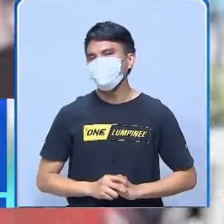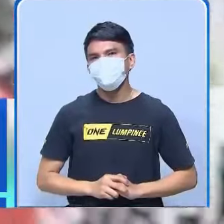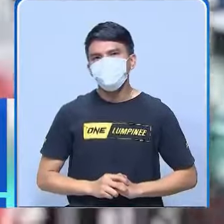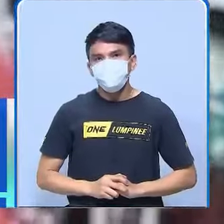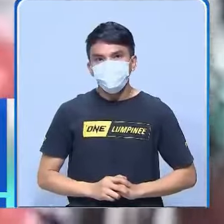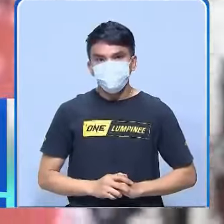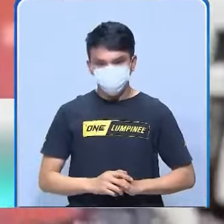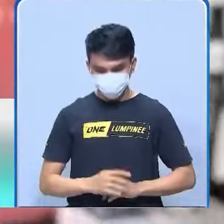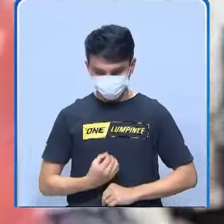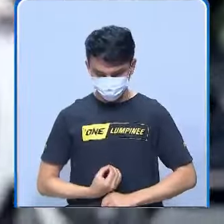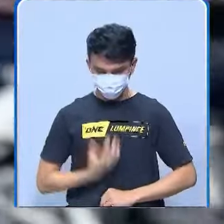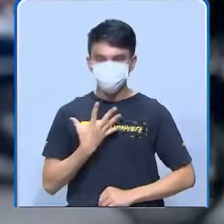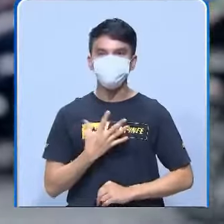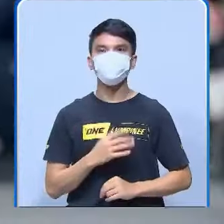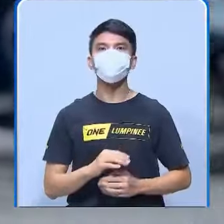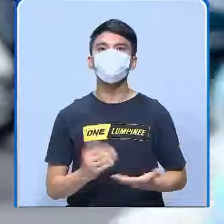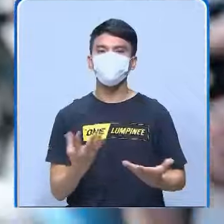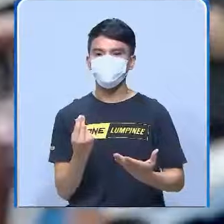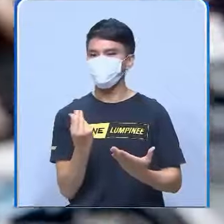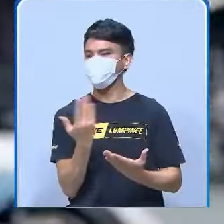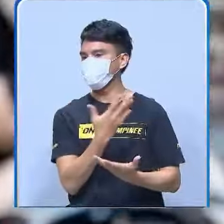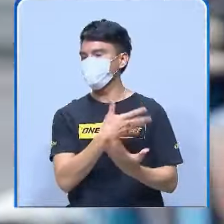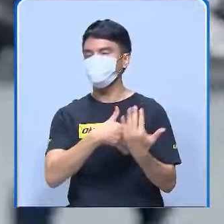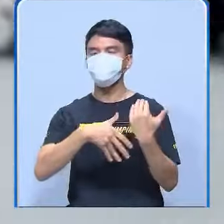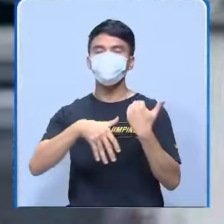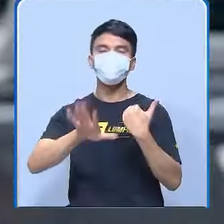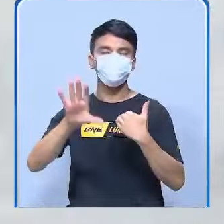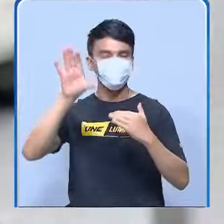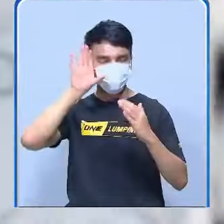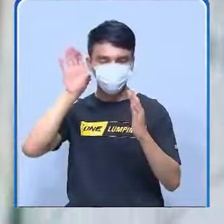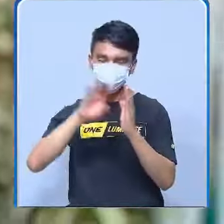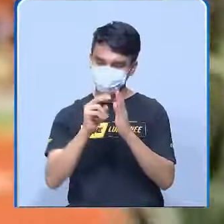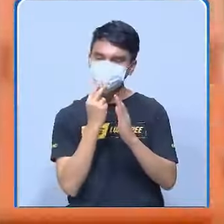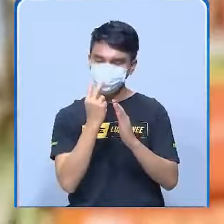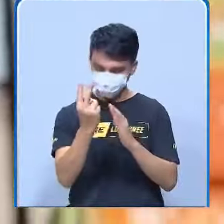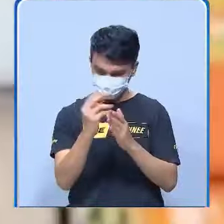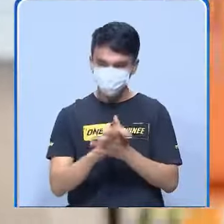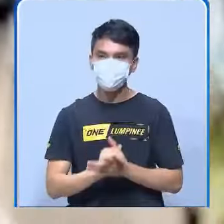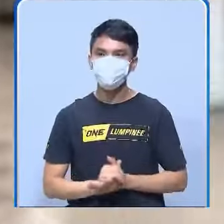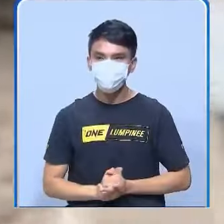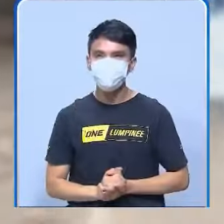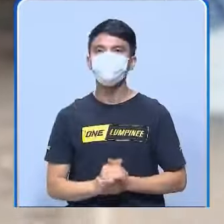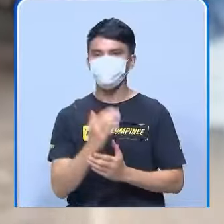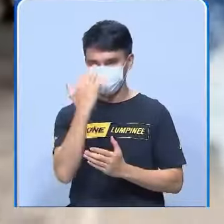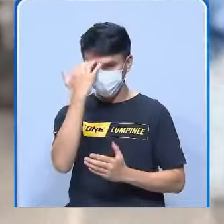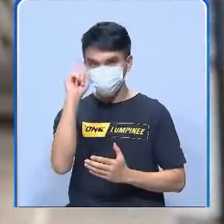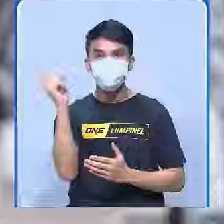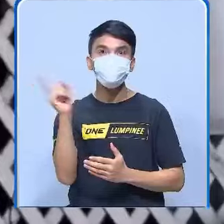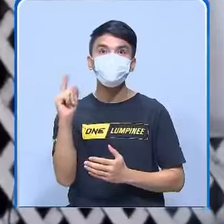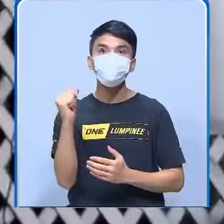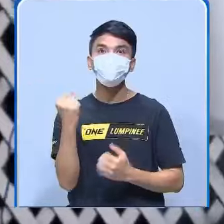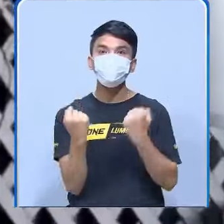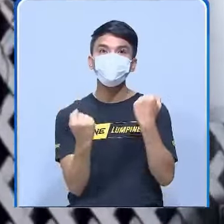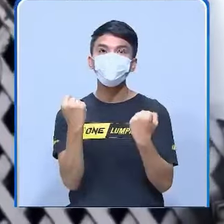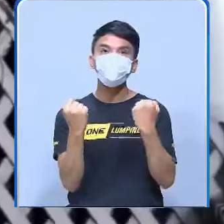เลิกเรียนเขาก็ตกใจกันหมดเลยรีบวิ่งหนีอลมานตามที่ปรากฏอย่างที่เราเห็นในคลิปเนี่แหละค่ะอ๋อตรงนี้มันท่ารถใช่มั้ยท่ารถเาก็มา